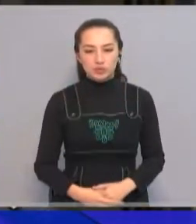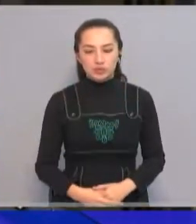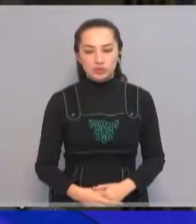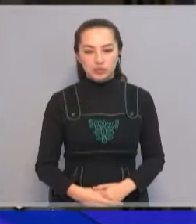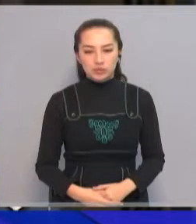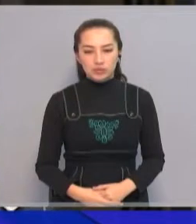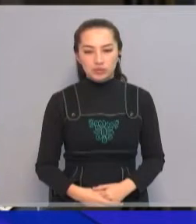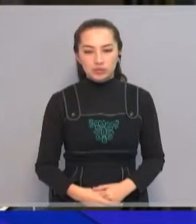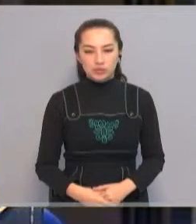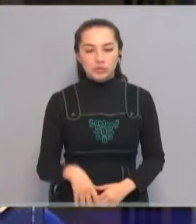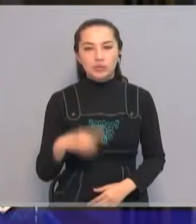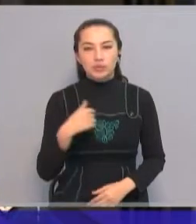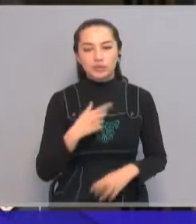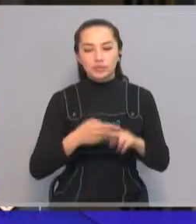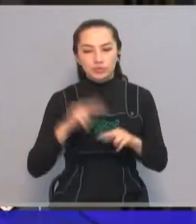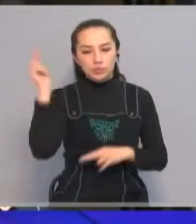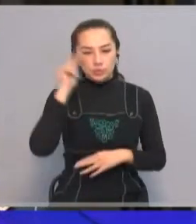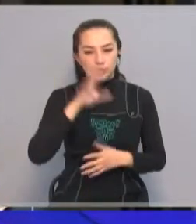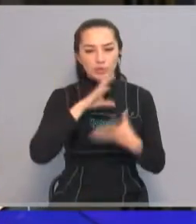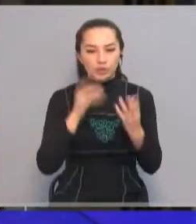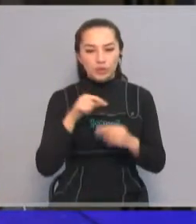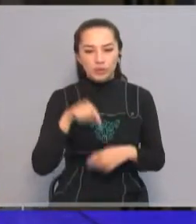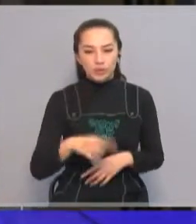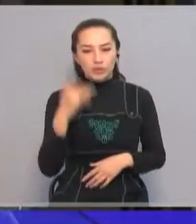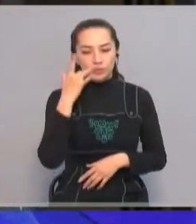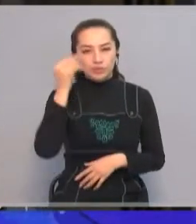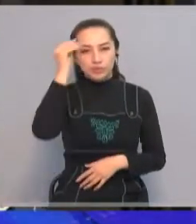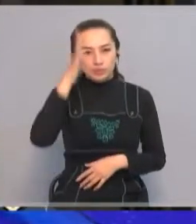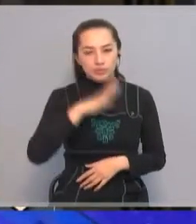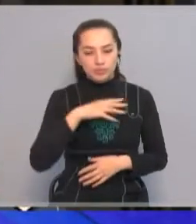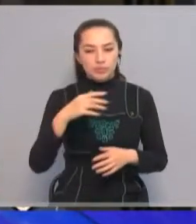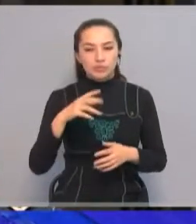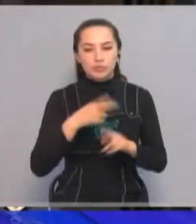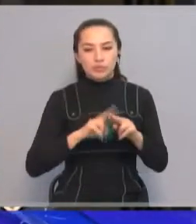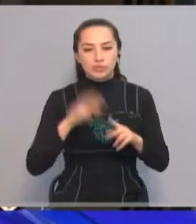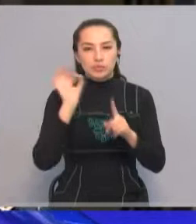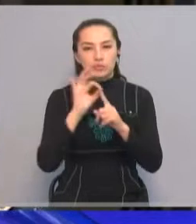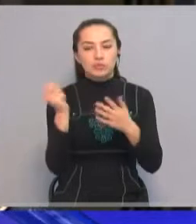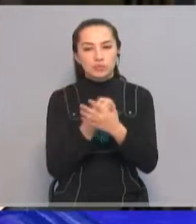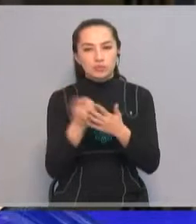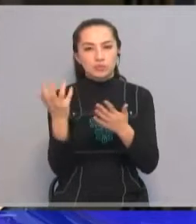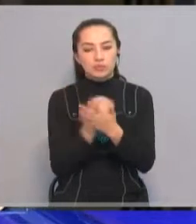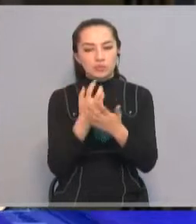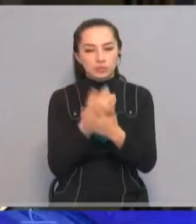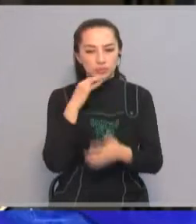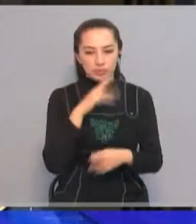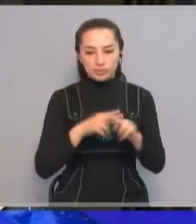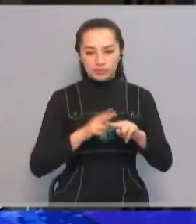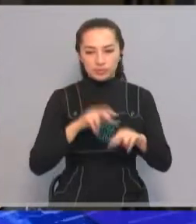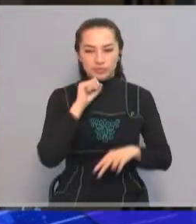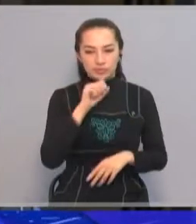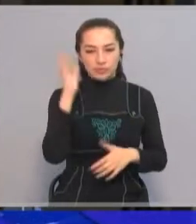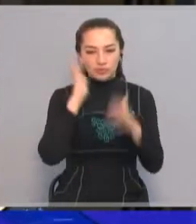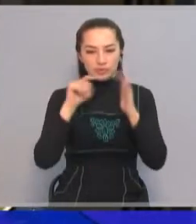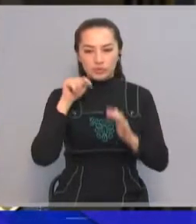көрсетті. Сабағым жағынан да, барлық жағынан осы жерге келіп білім алдым. Осындай жетістіктерге, жеңістерге жетіп жатқанымның бірден-бір